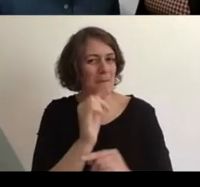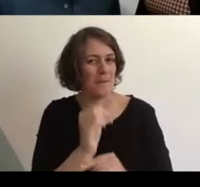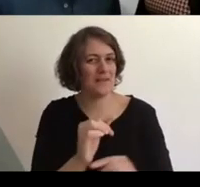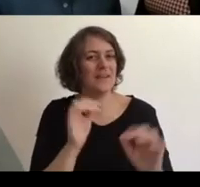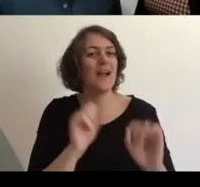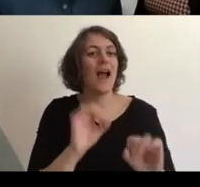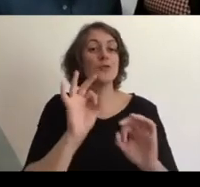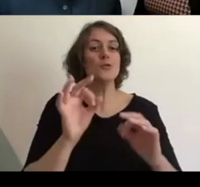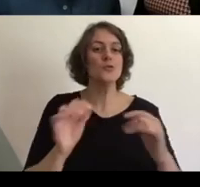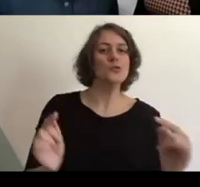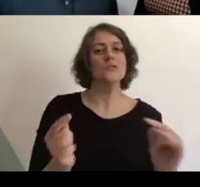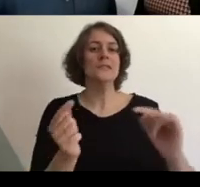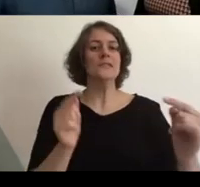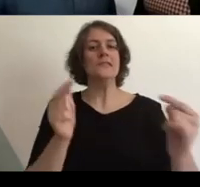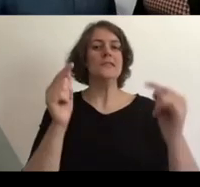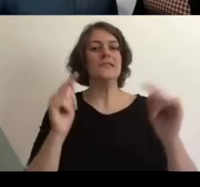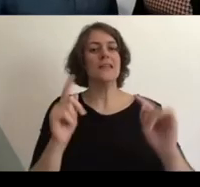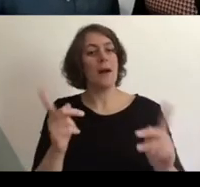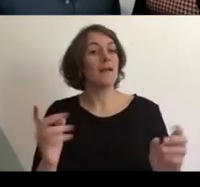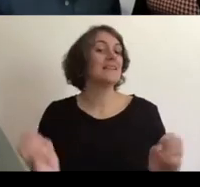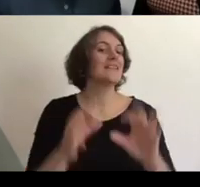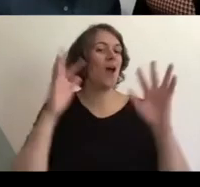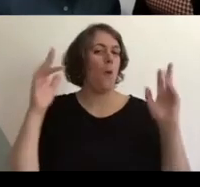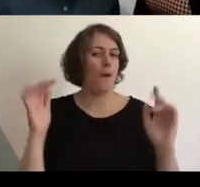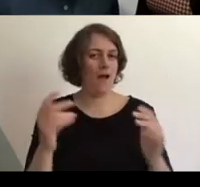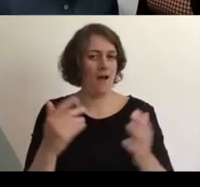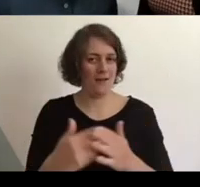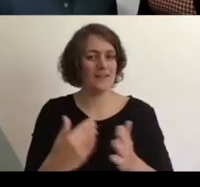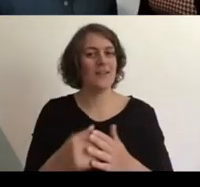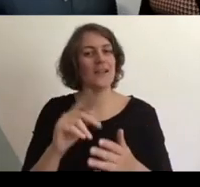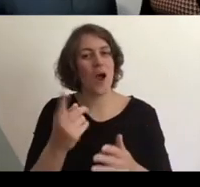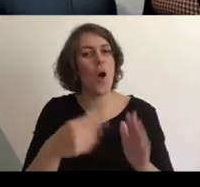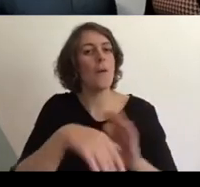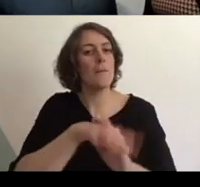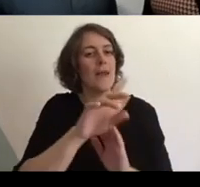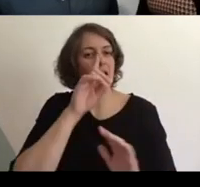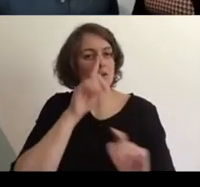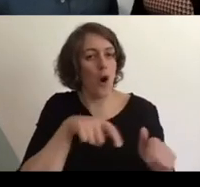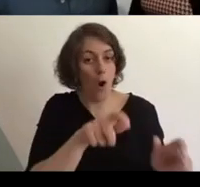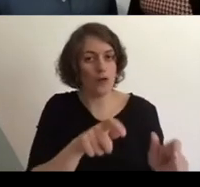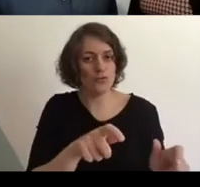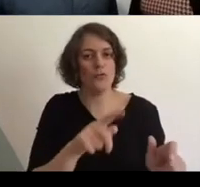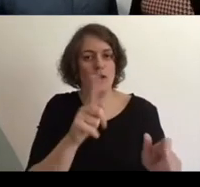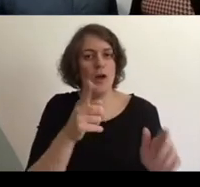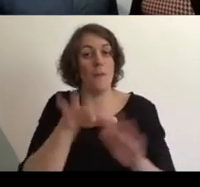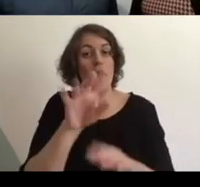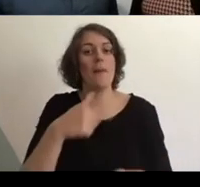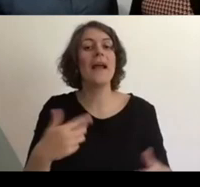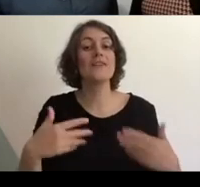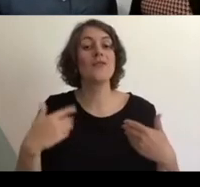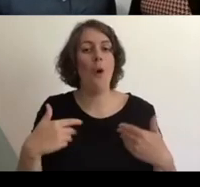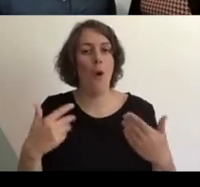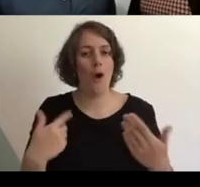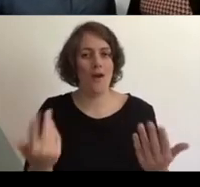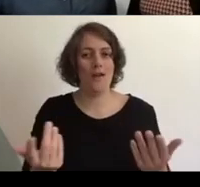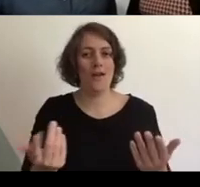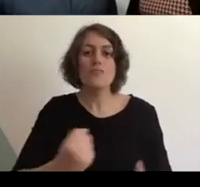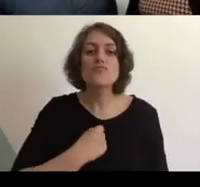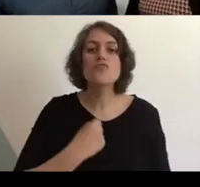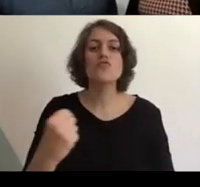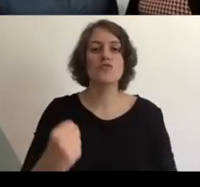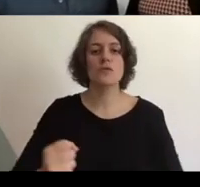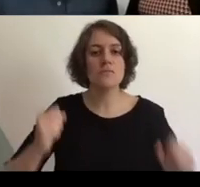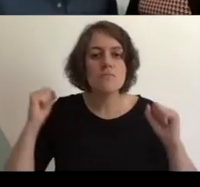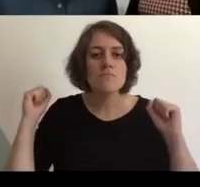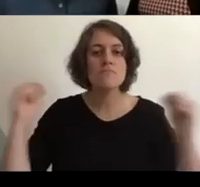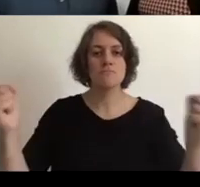reiben, aber das ist ja genau der Zauber. Dass du ja mehr als dein Rollstuhl bist. Da bin ich auch sehr froh. Also gut und mutig ran,